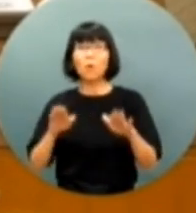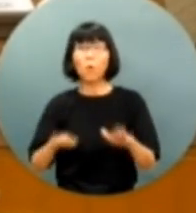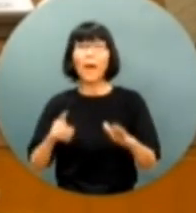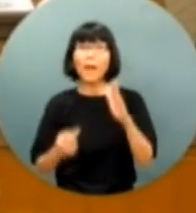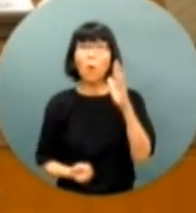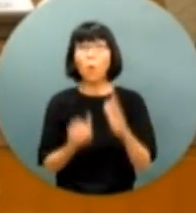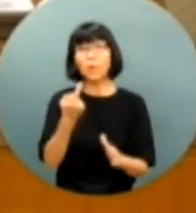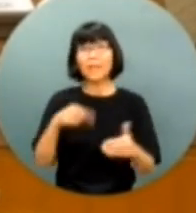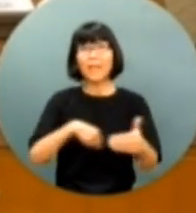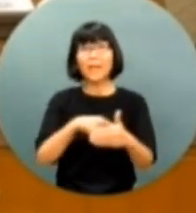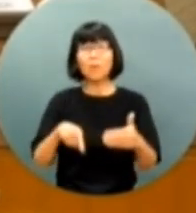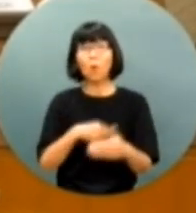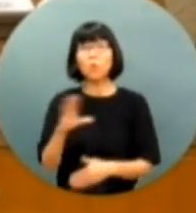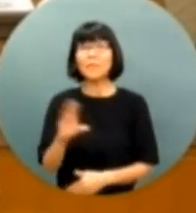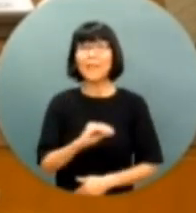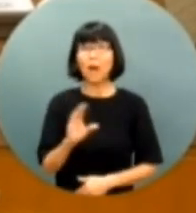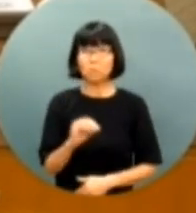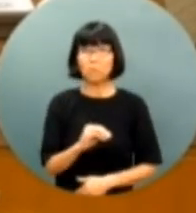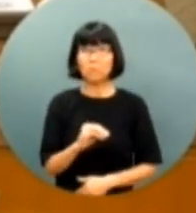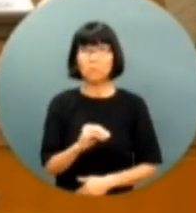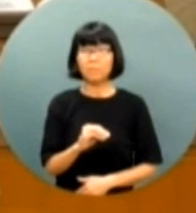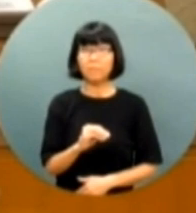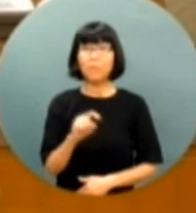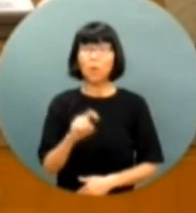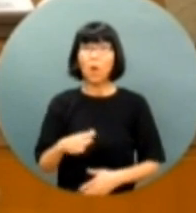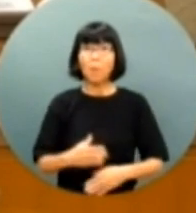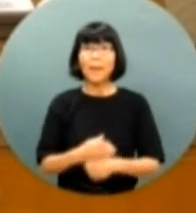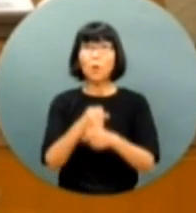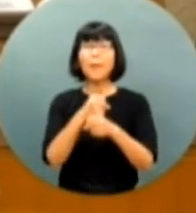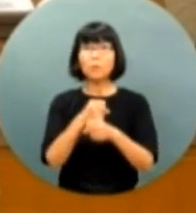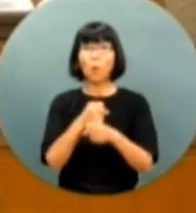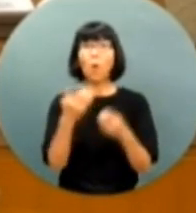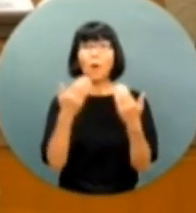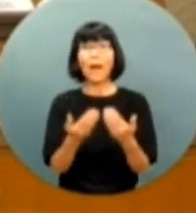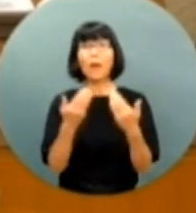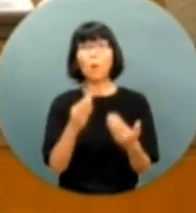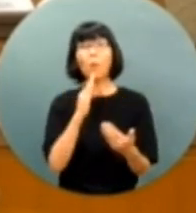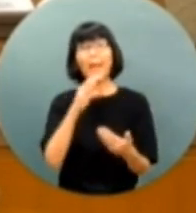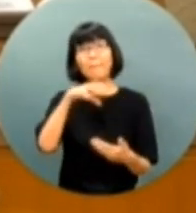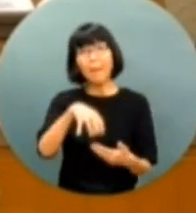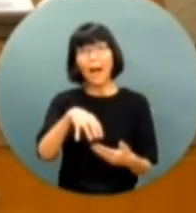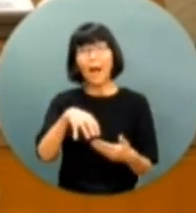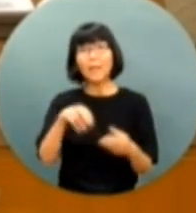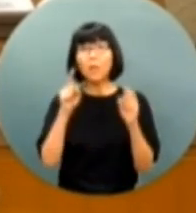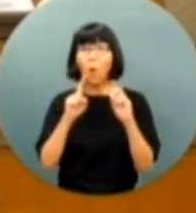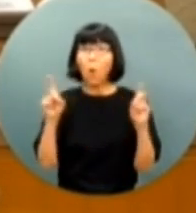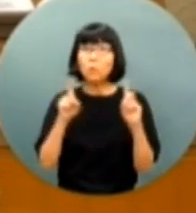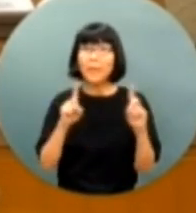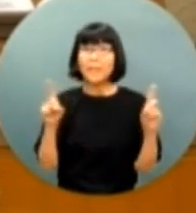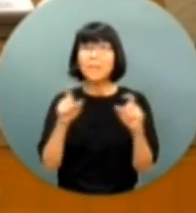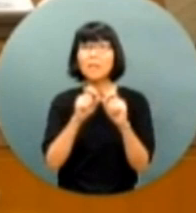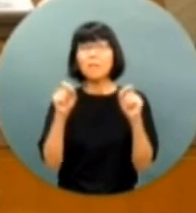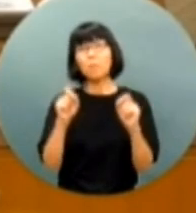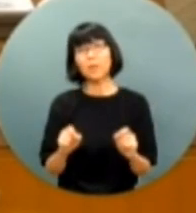ございます。この最低要因を要約しますと、学校現場で流す歌に問題がないとは言えない